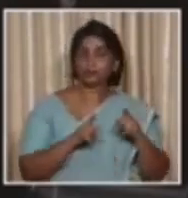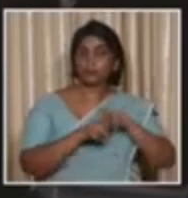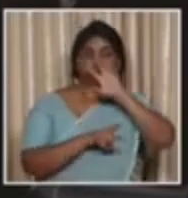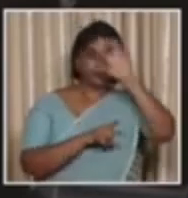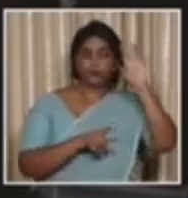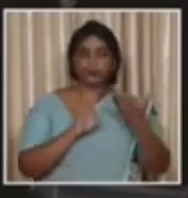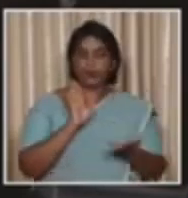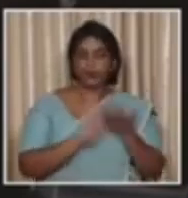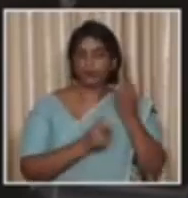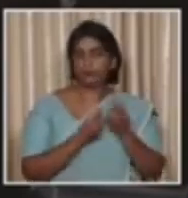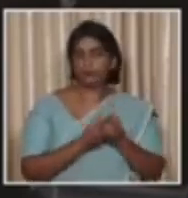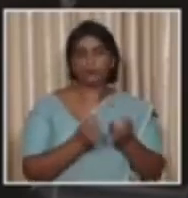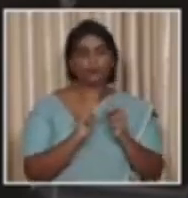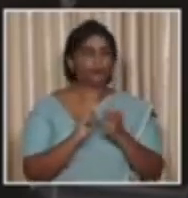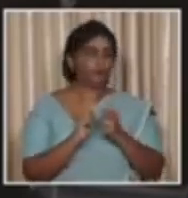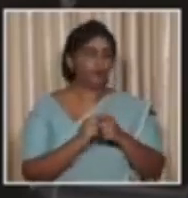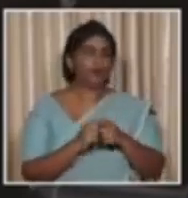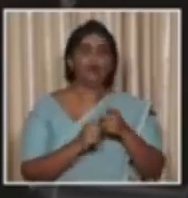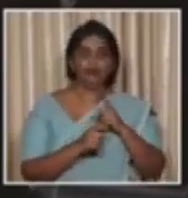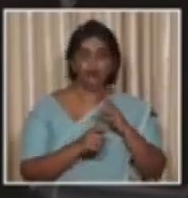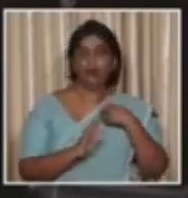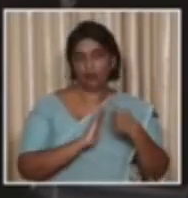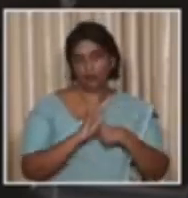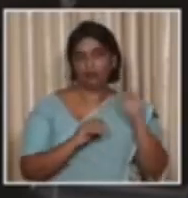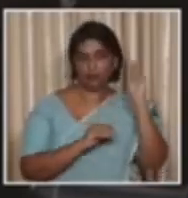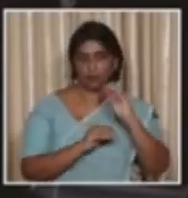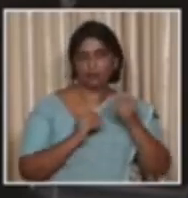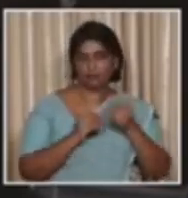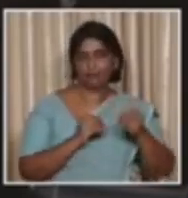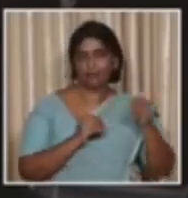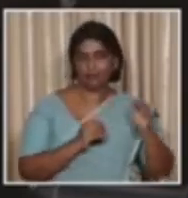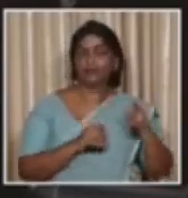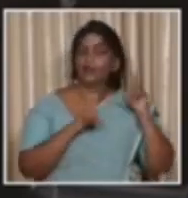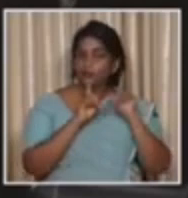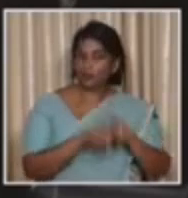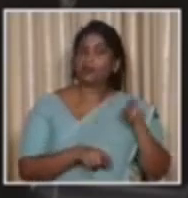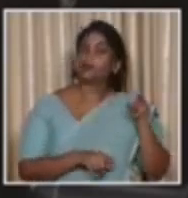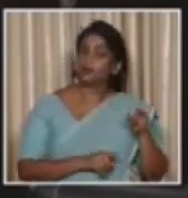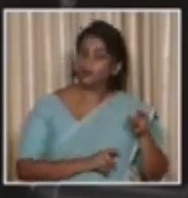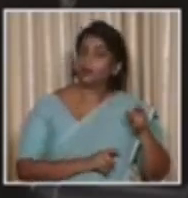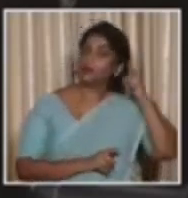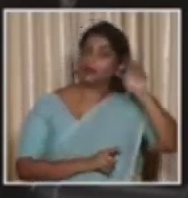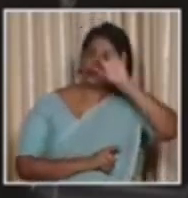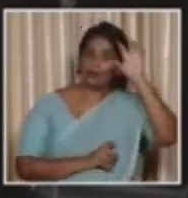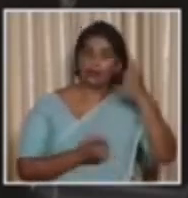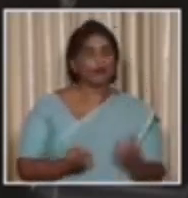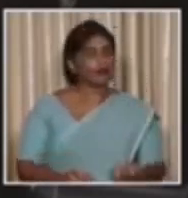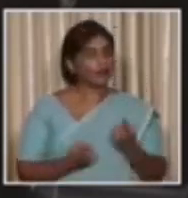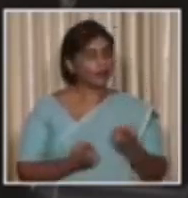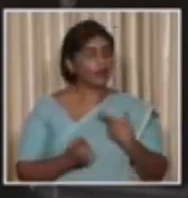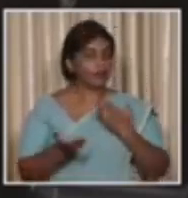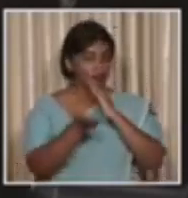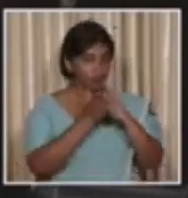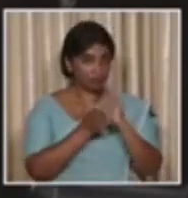රටවල ඉතාමත්ම වේගෙන් ප්‍රශ්නයක් බවට පත් වෙලා තියෙනවා. අපේ රටෙත් එහෙම වෙන්න වෙමින් පවතිනවා. එතකොට ඒ රටවල් වල අවශ්‍යතාවය